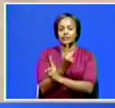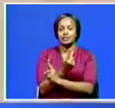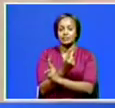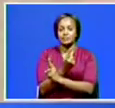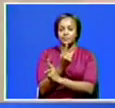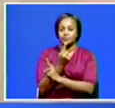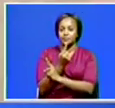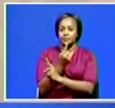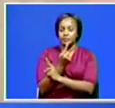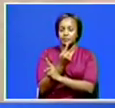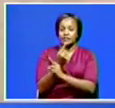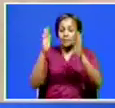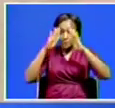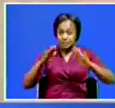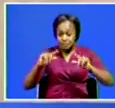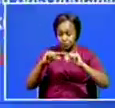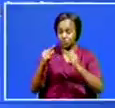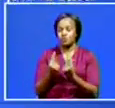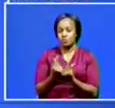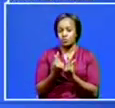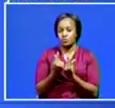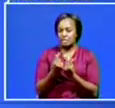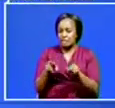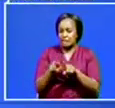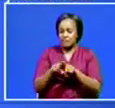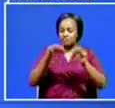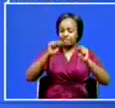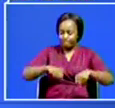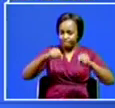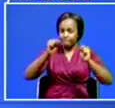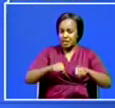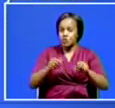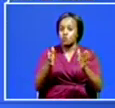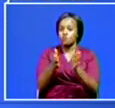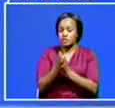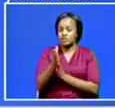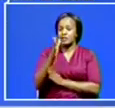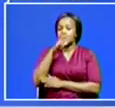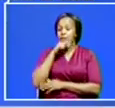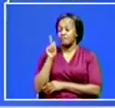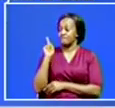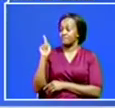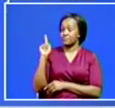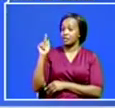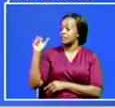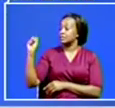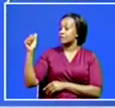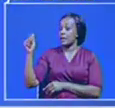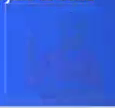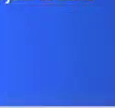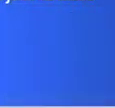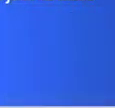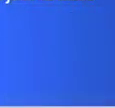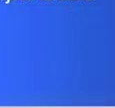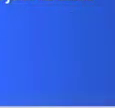ya Supkem yanaonekana kuafikiana na kauli ya kiongozi wa kanisa la Anglikana Jackson Ole Sapit aliyesema kundi jingine